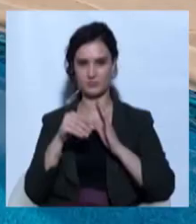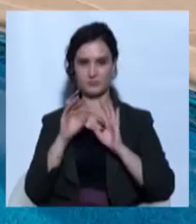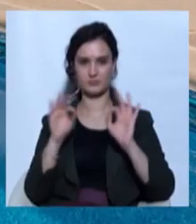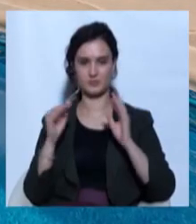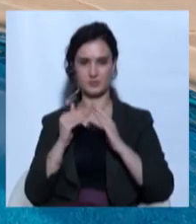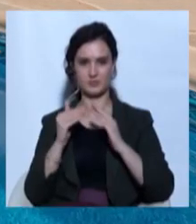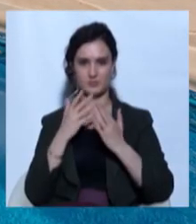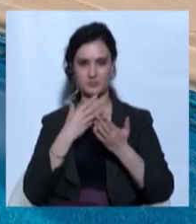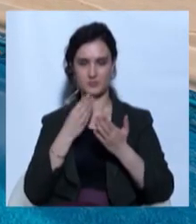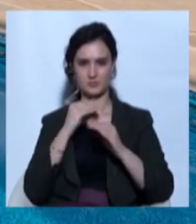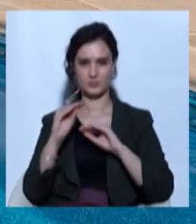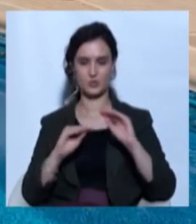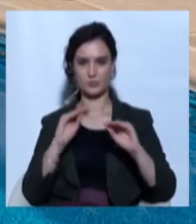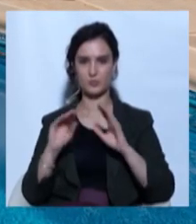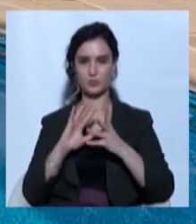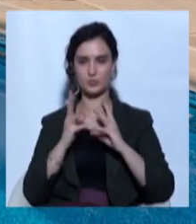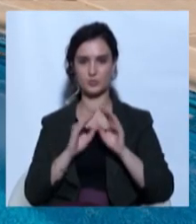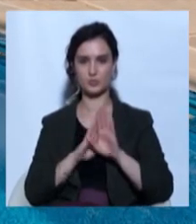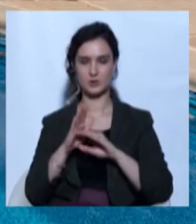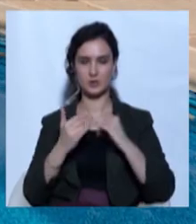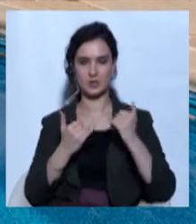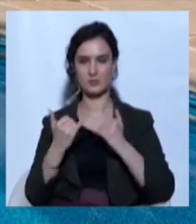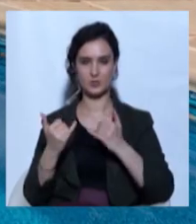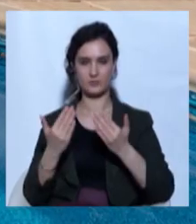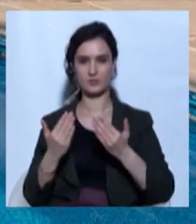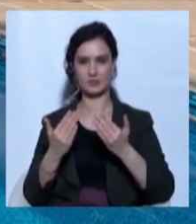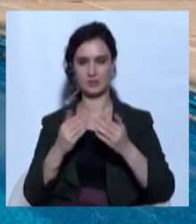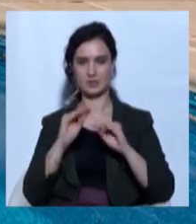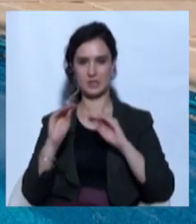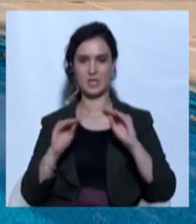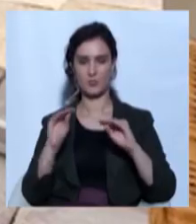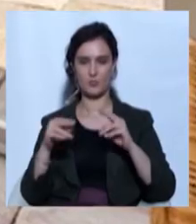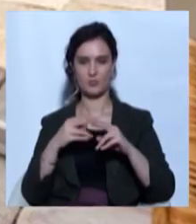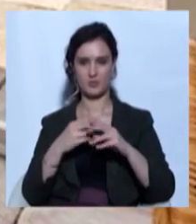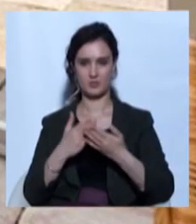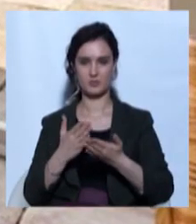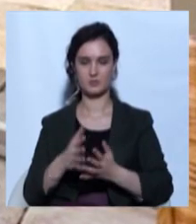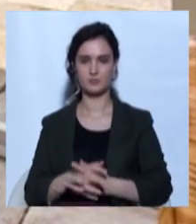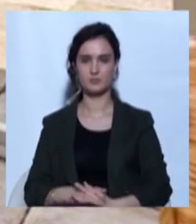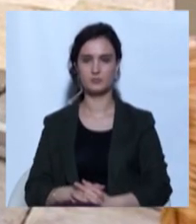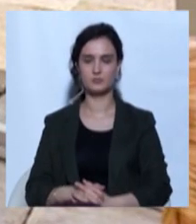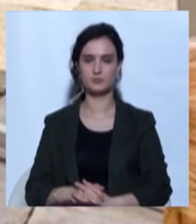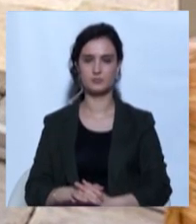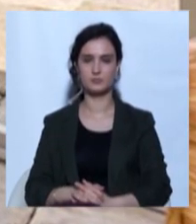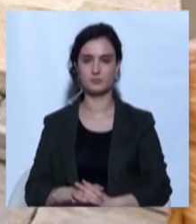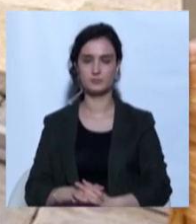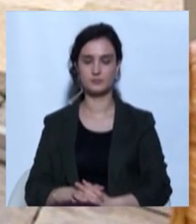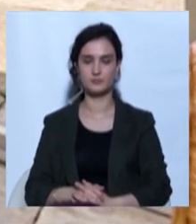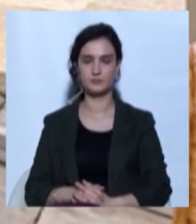მშვენივრად არის მოწყობილი, სრულიად თანამედროვე ნაგებობაა. და სხვათა შორის